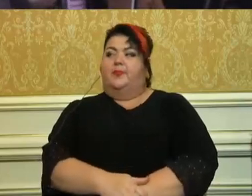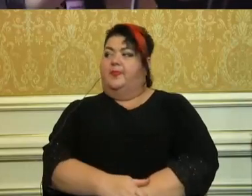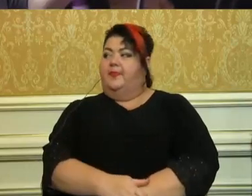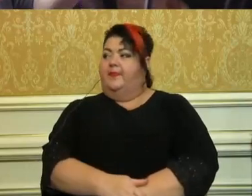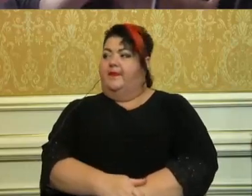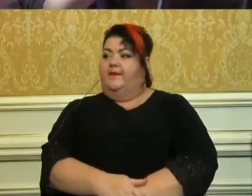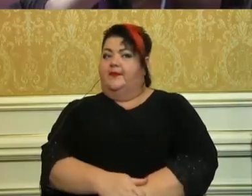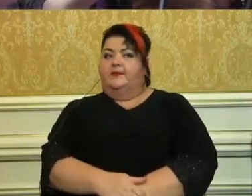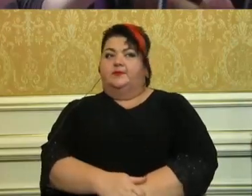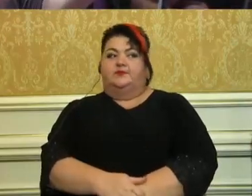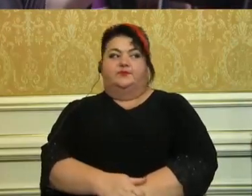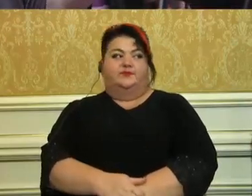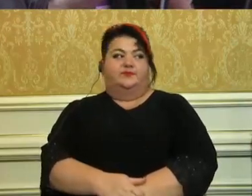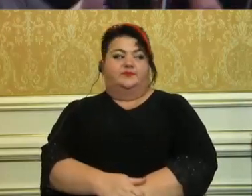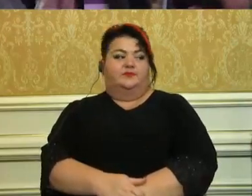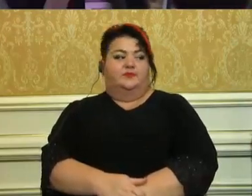picture.